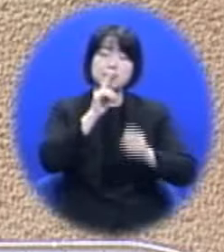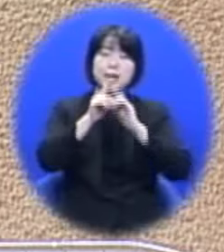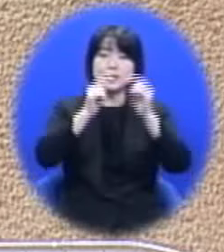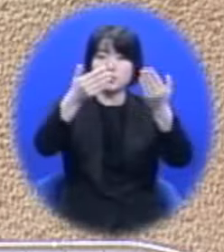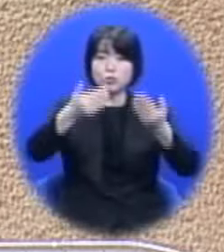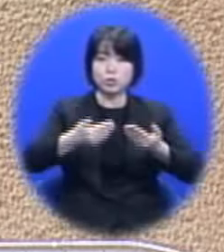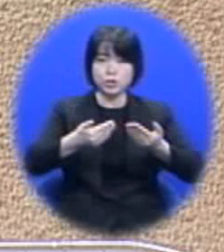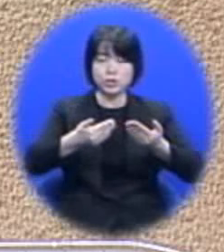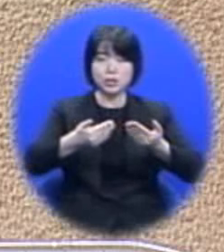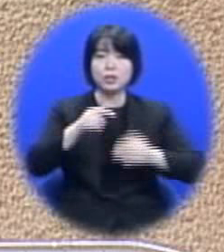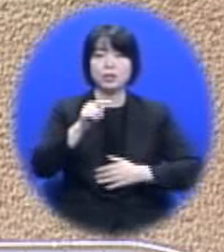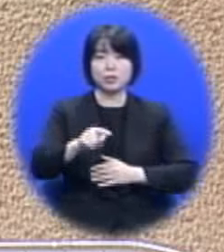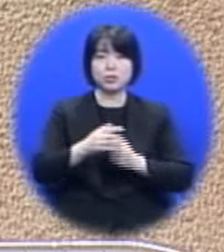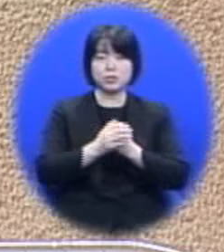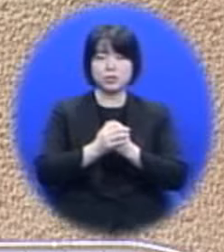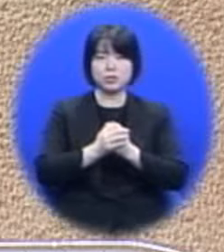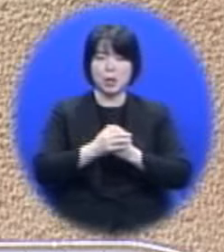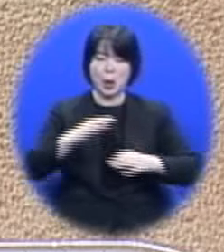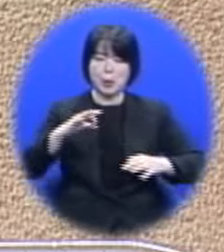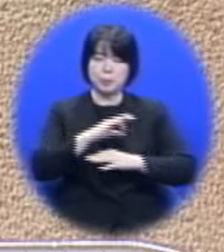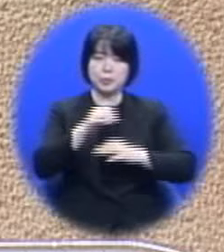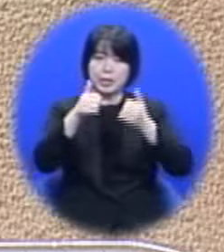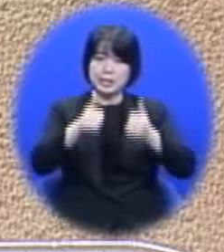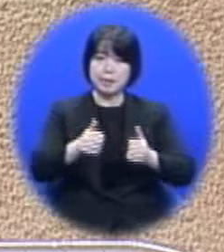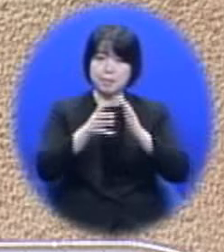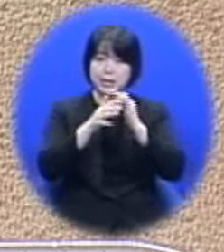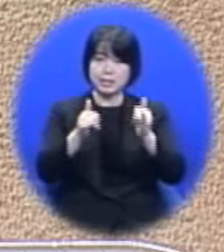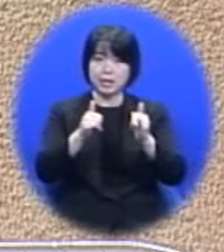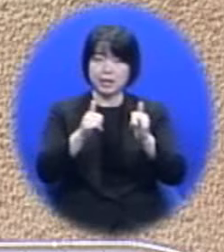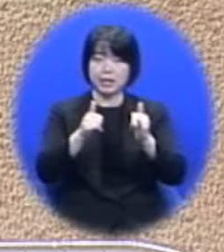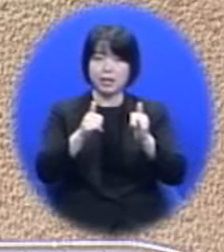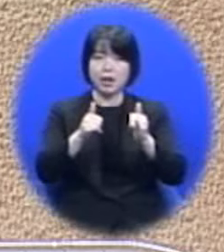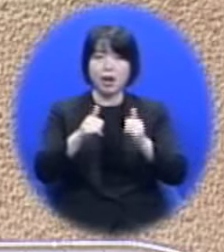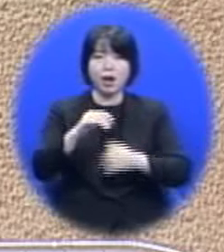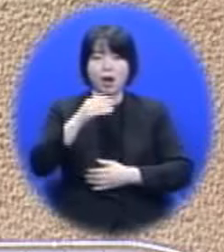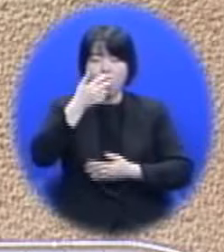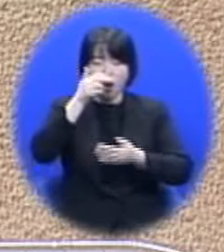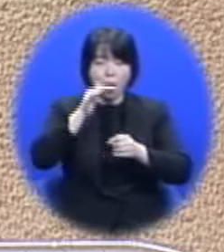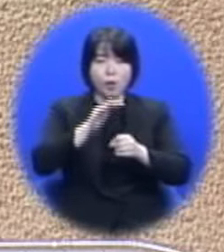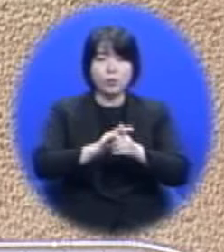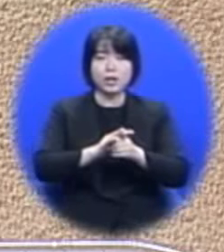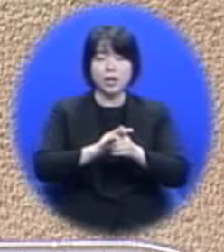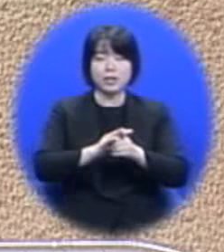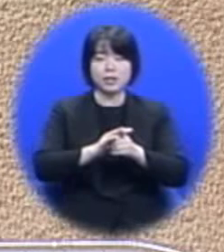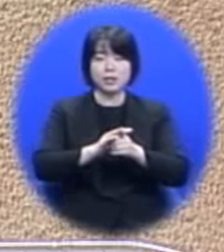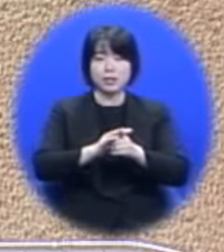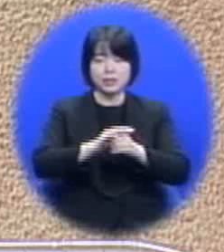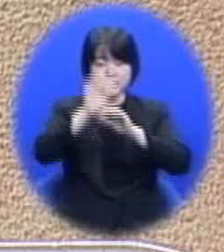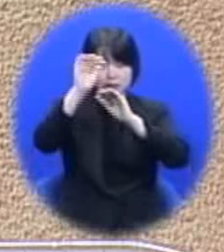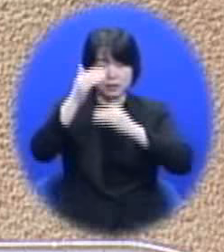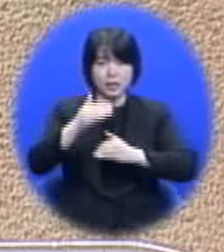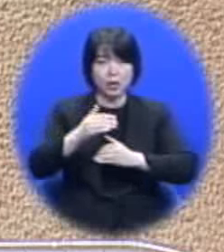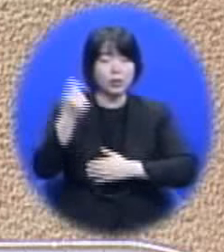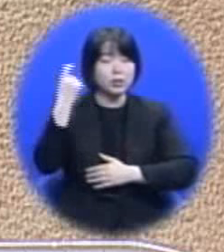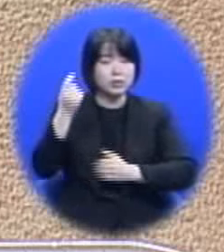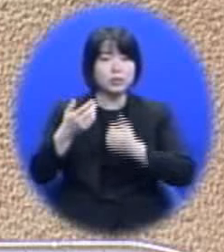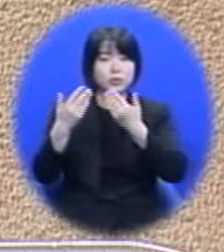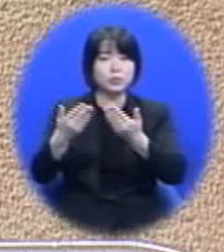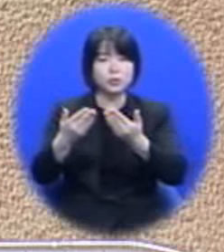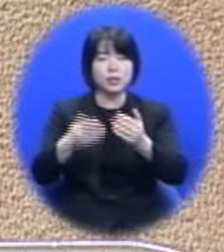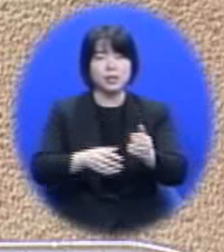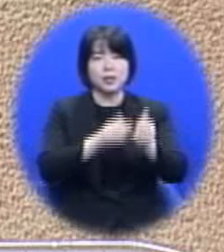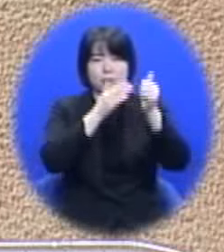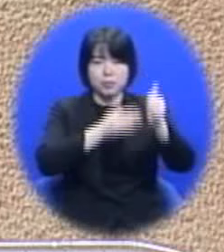것은 불의한 재판관에게 억울한 사정을 들어달라고 보채고 보채던